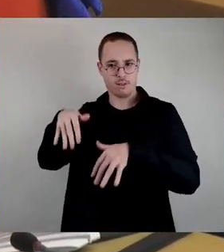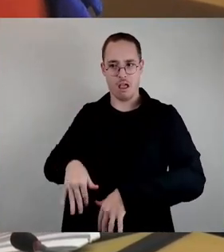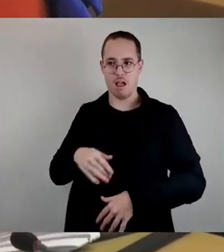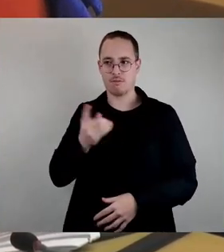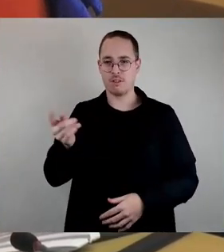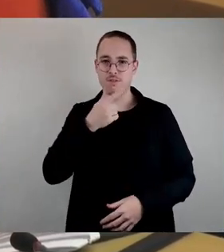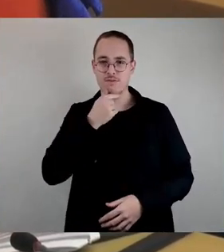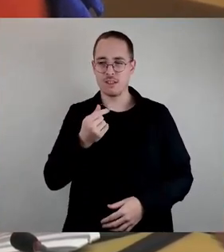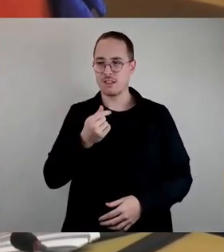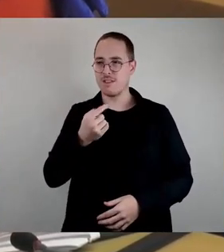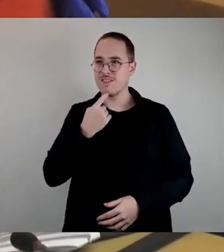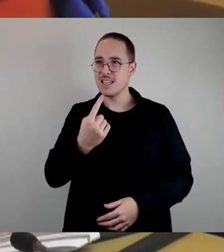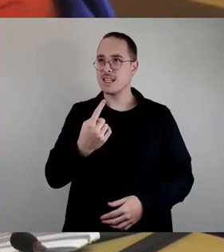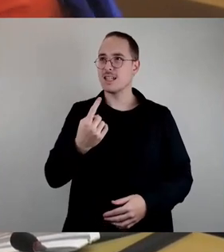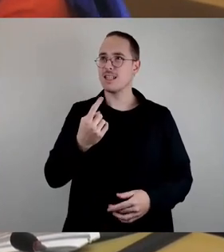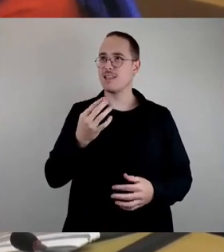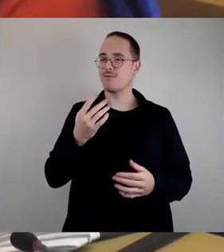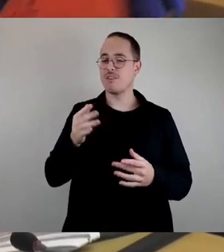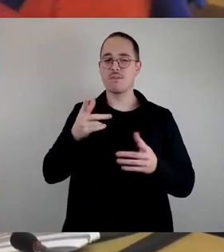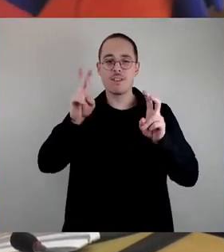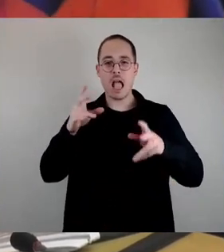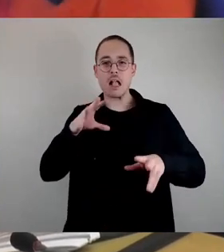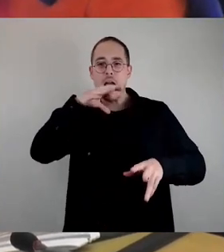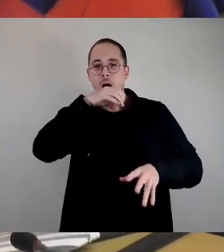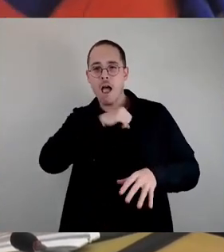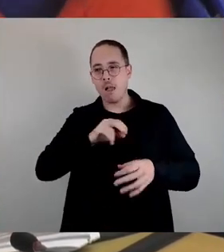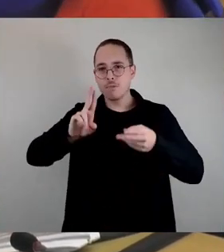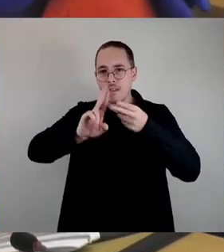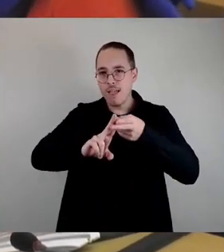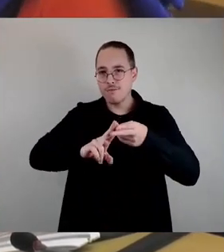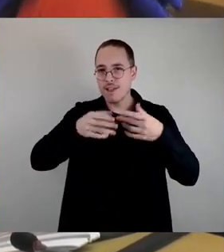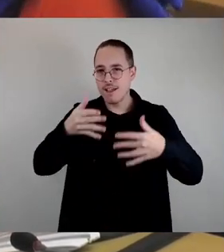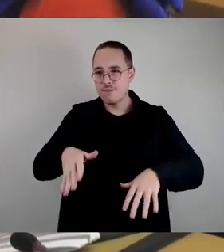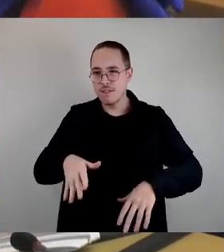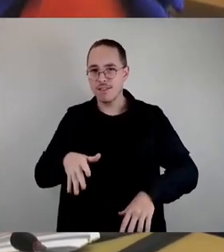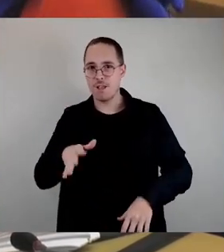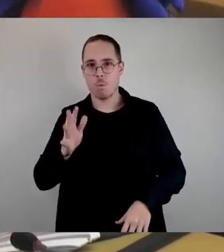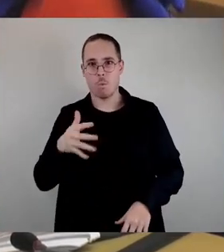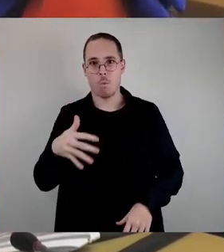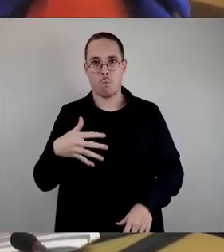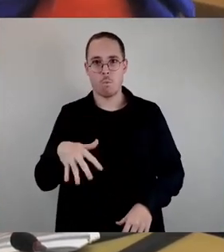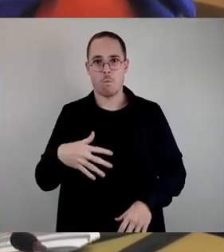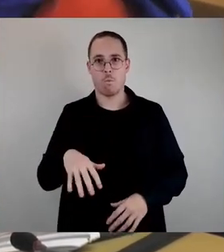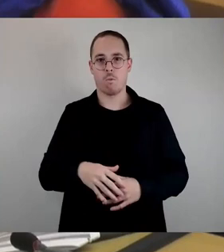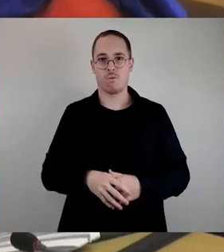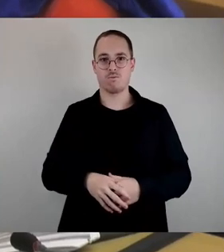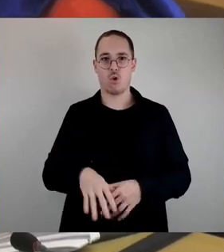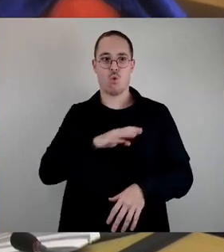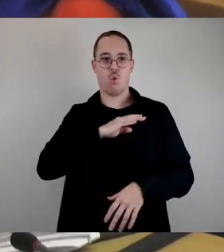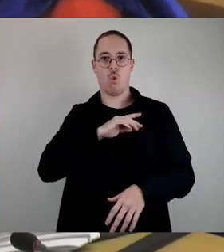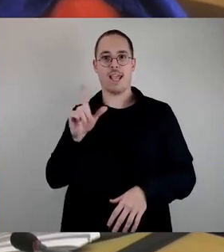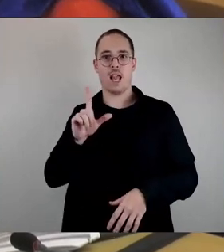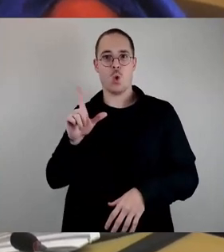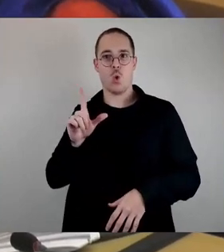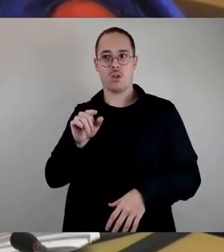ominösen Geheimtreffen die Rede ist. Kollege Löser hat ja bei einem vorhergehenden Tagesordnungspunkt die SPD geradezu aufgefordert oder hat ausgedrückt, er